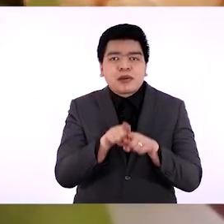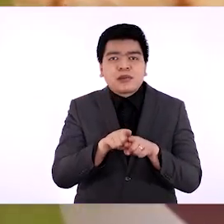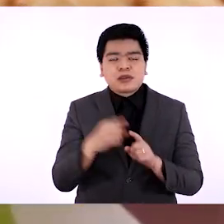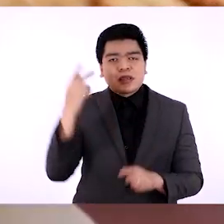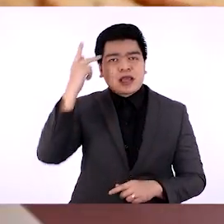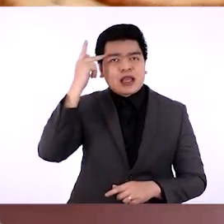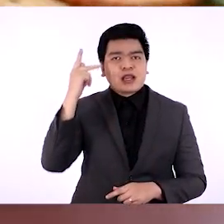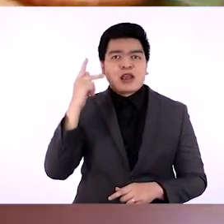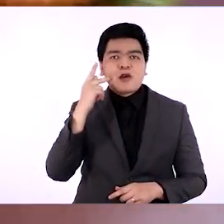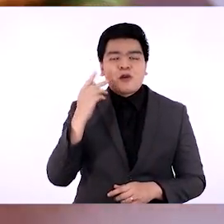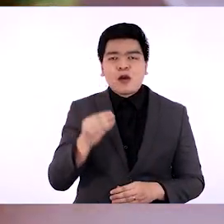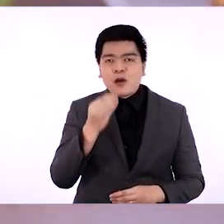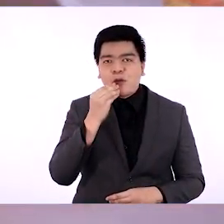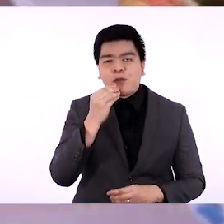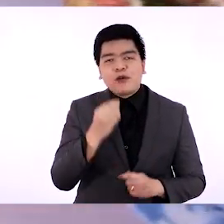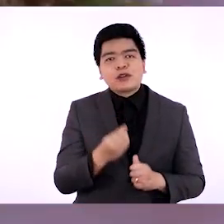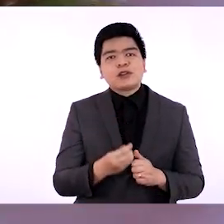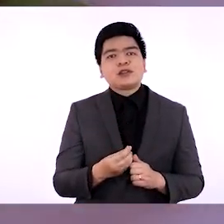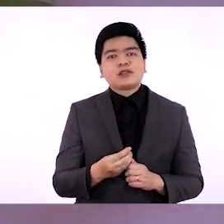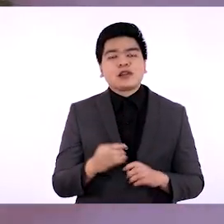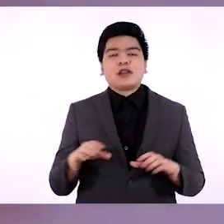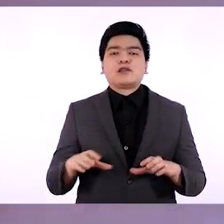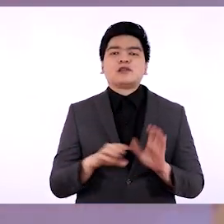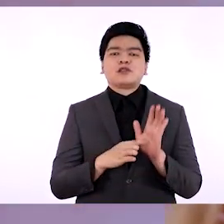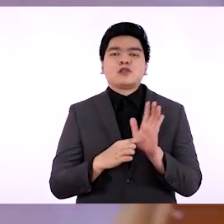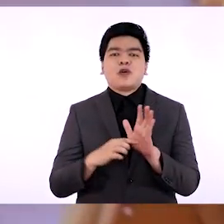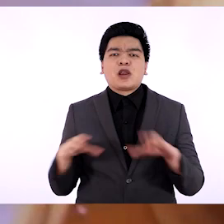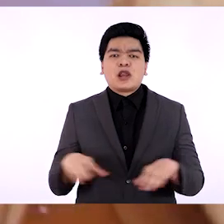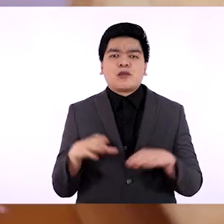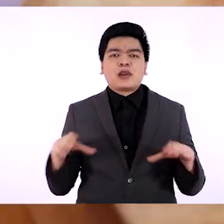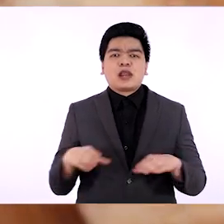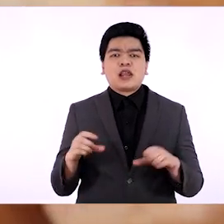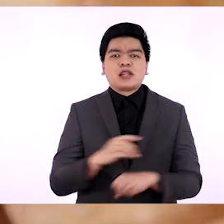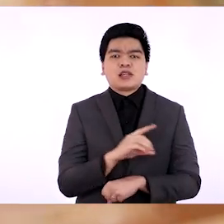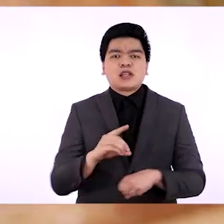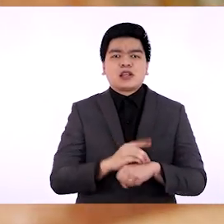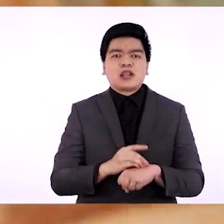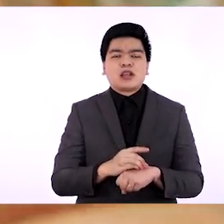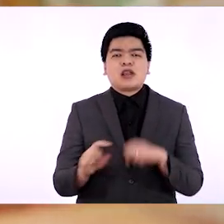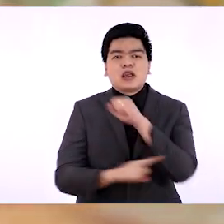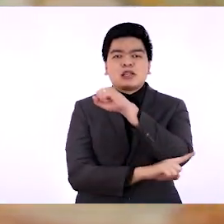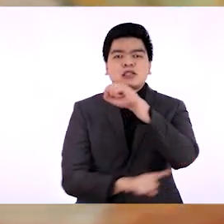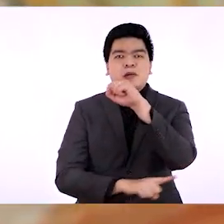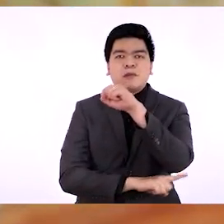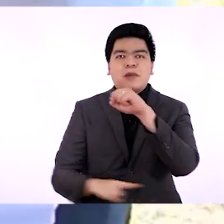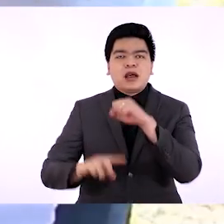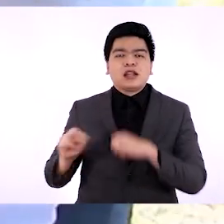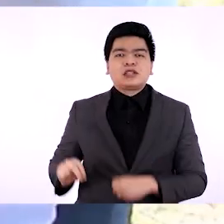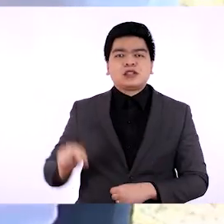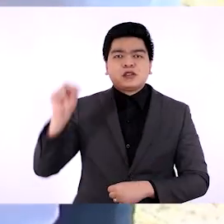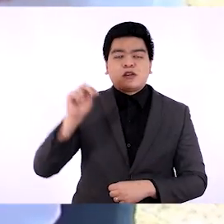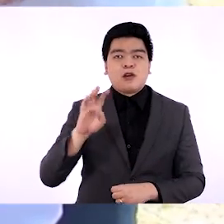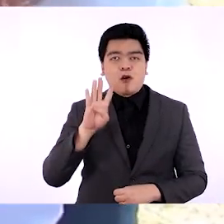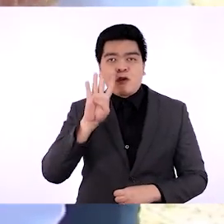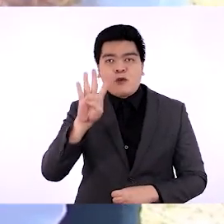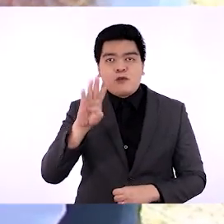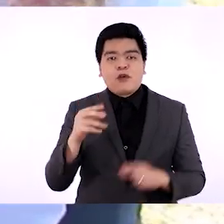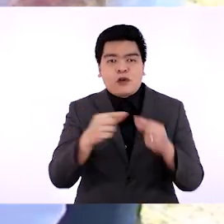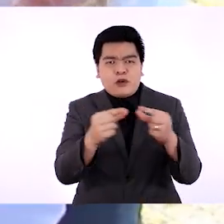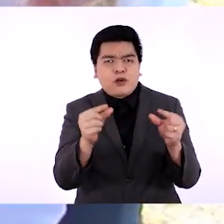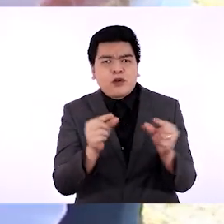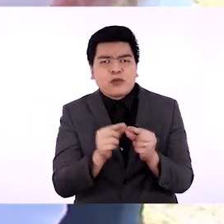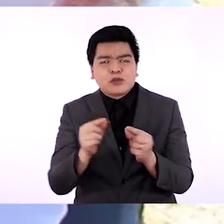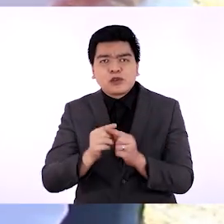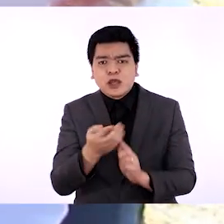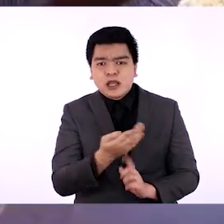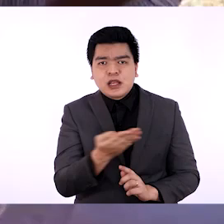kadiwa food presentation dito sa lokal ng San Lorenzo, distrito ng Zambales North. Bumuo ng 4 na grupo ang mga kapatid